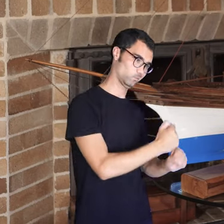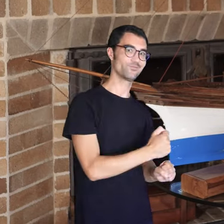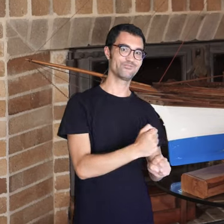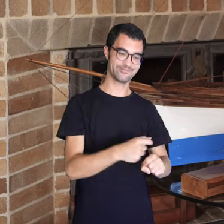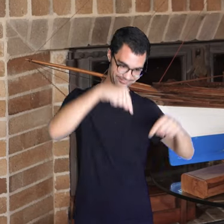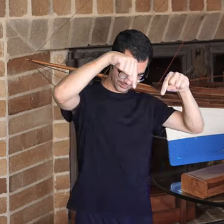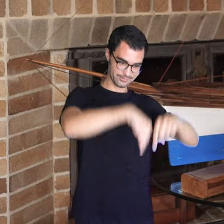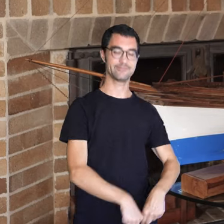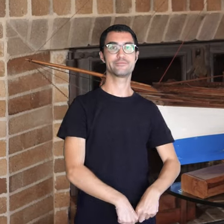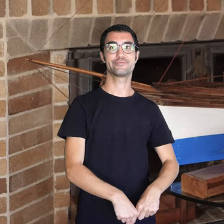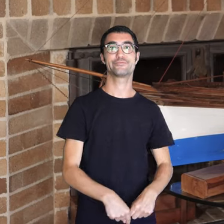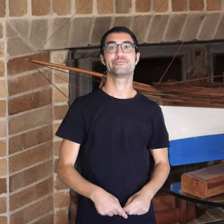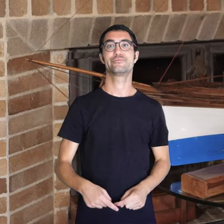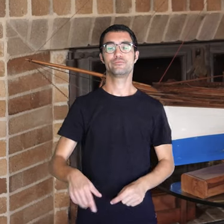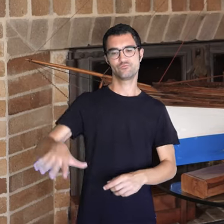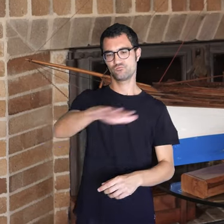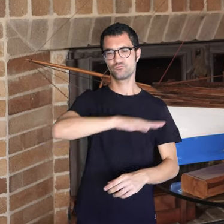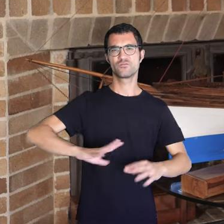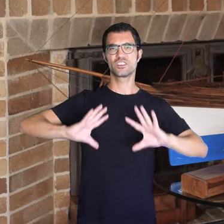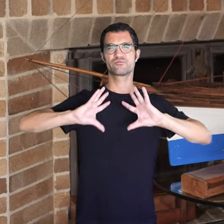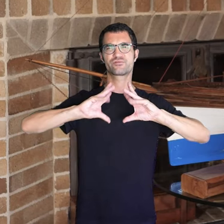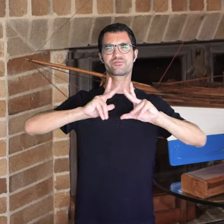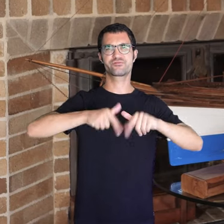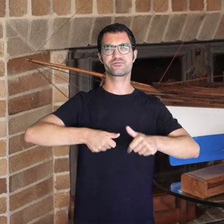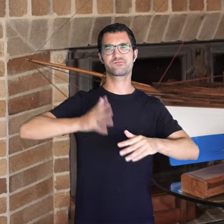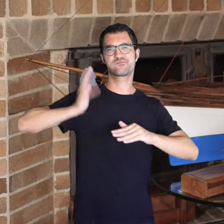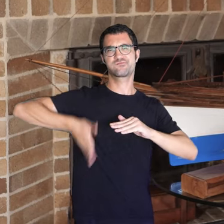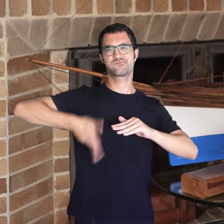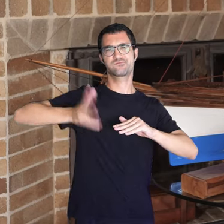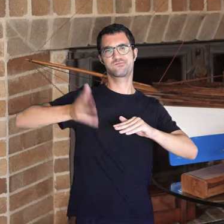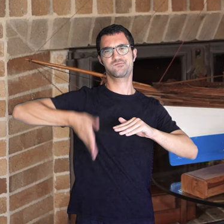així com fos fins a una serradora.